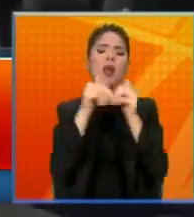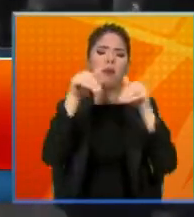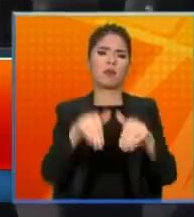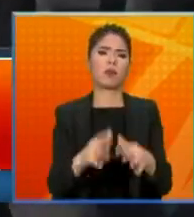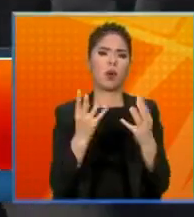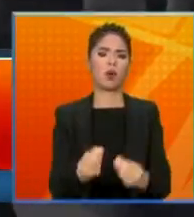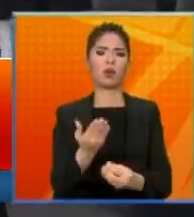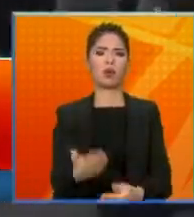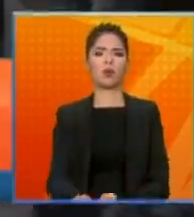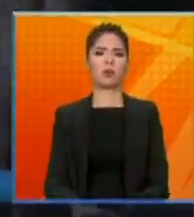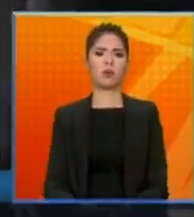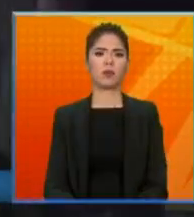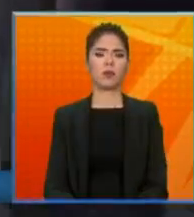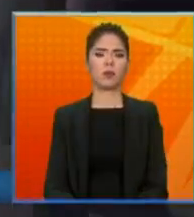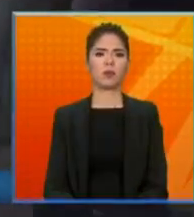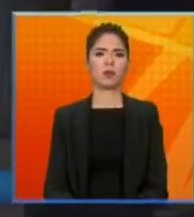toprağa verildi.